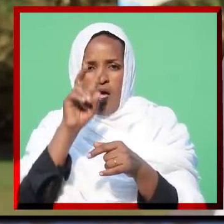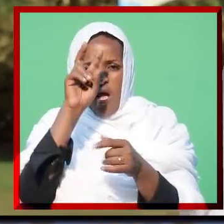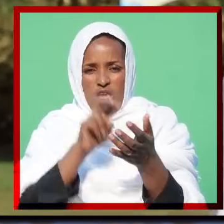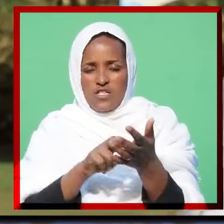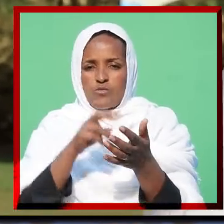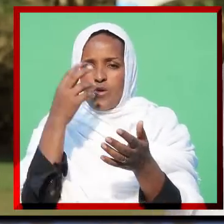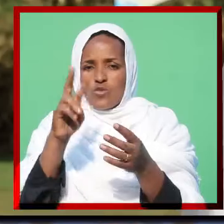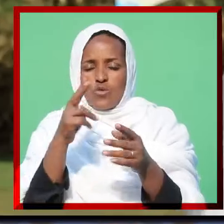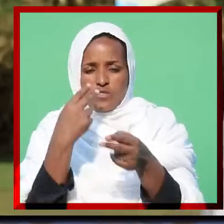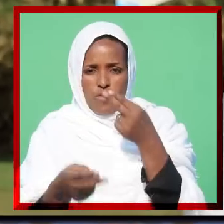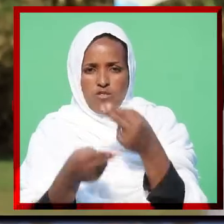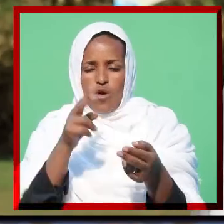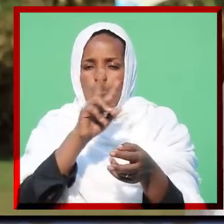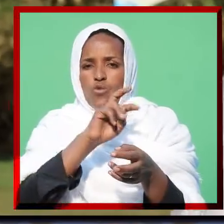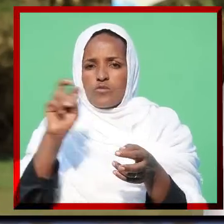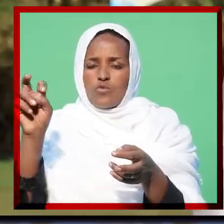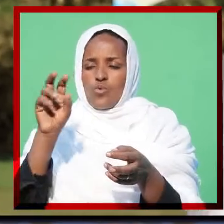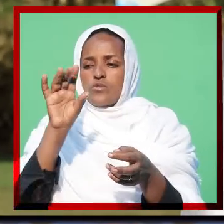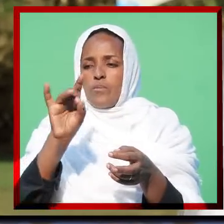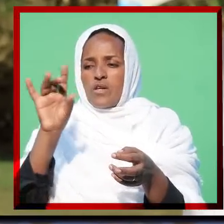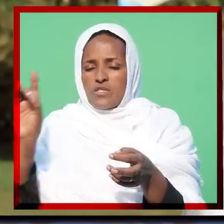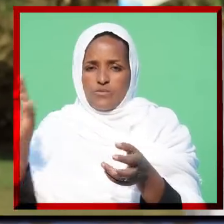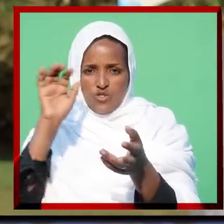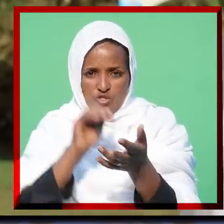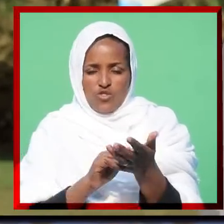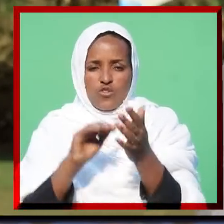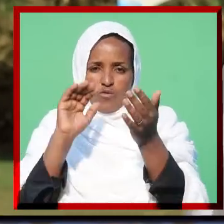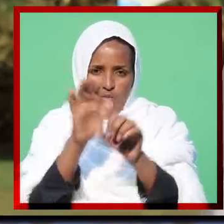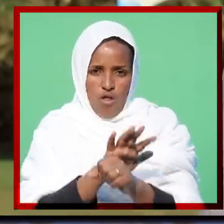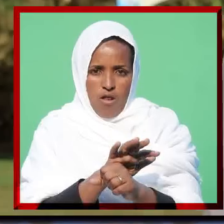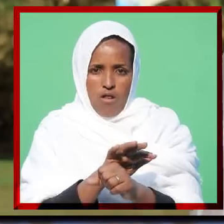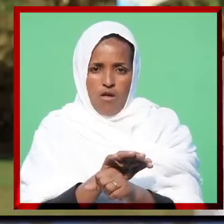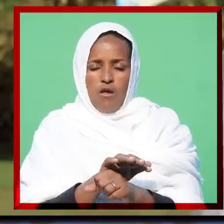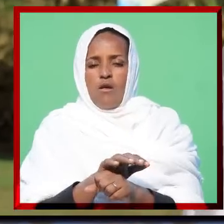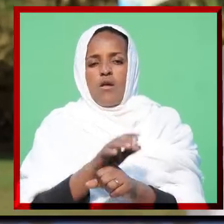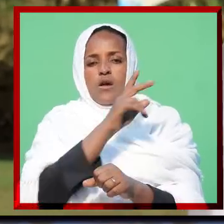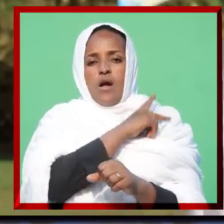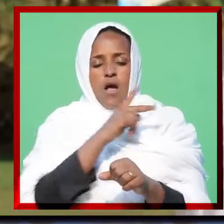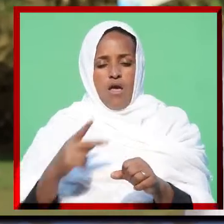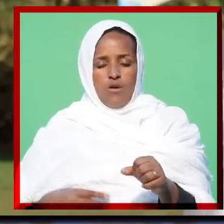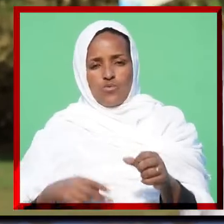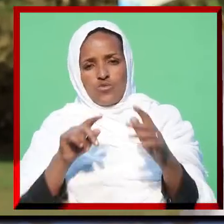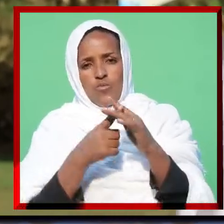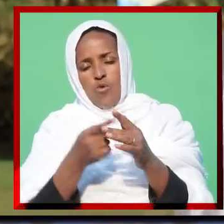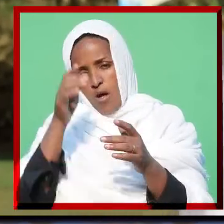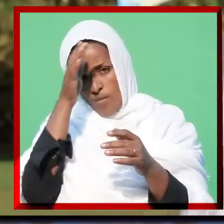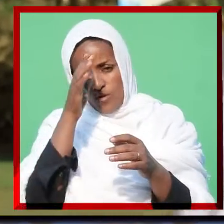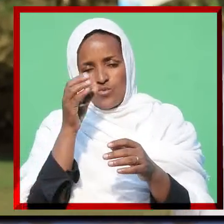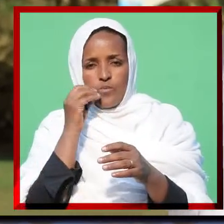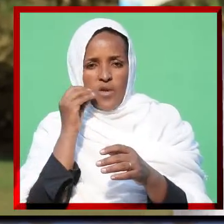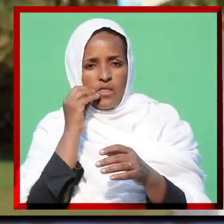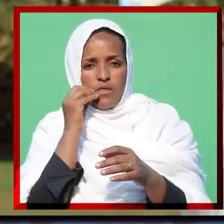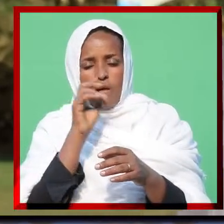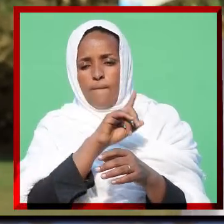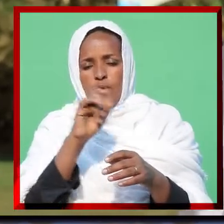በ12 ስታበዙት 288000 ይሆናል ከሺህ አለቆች ጀምሮ ደግሞ የአባቶች ቤቶች አለቆች